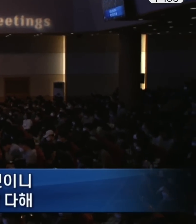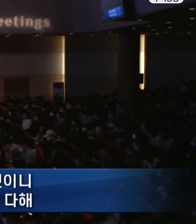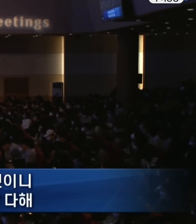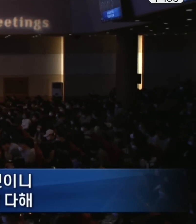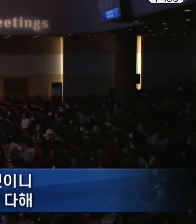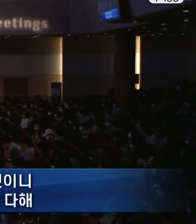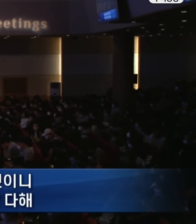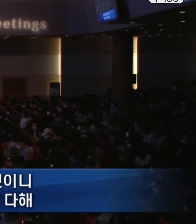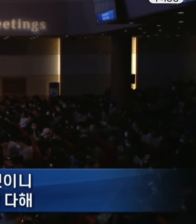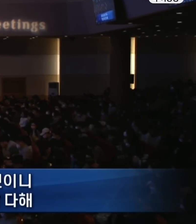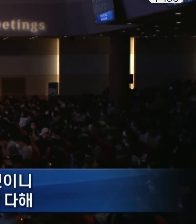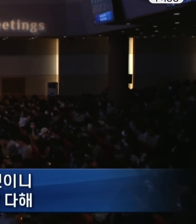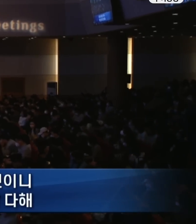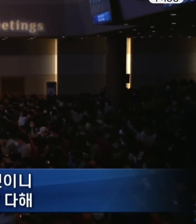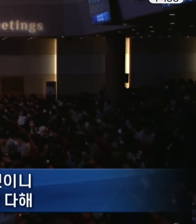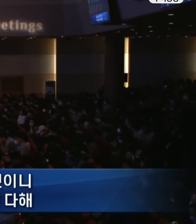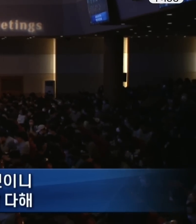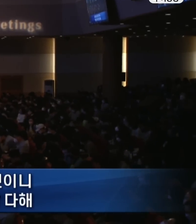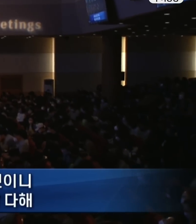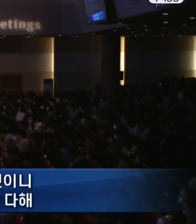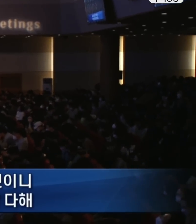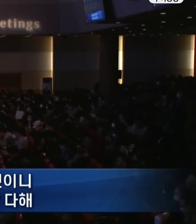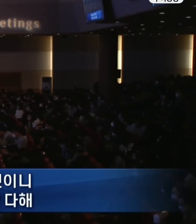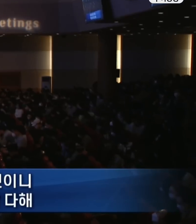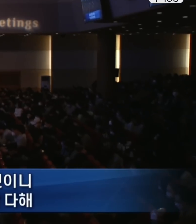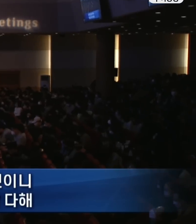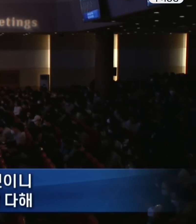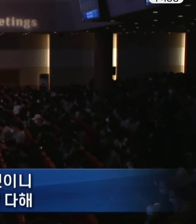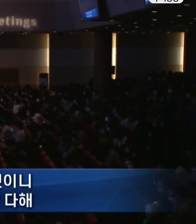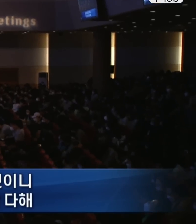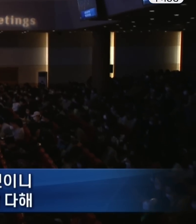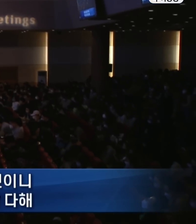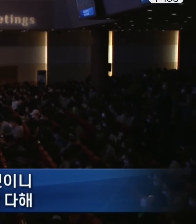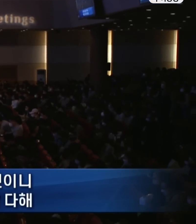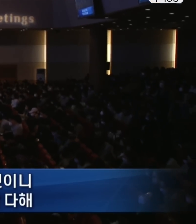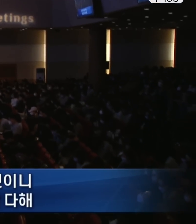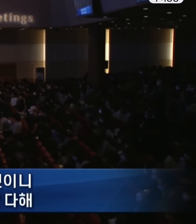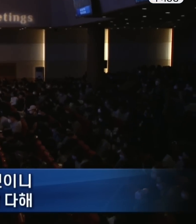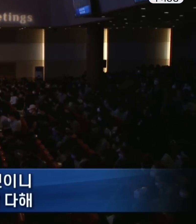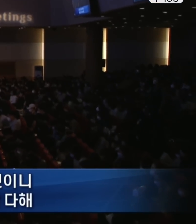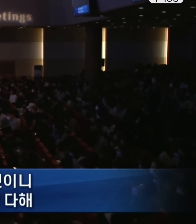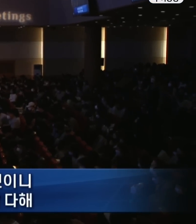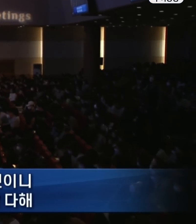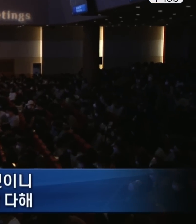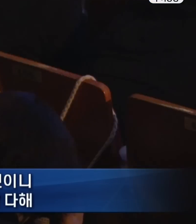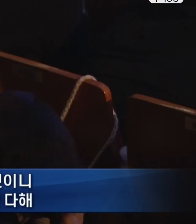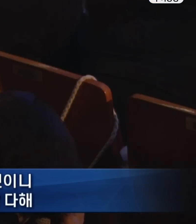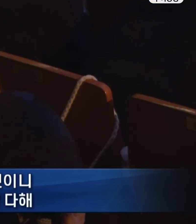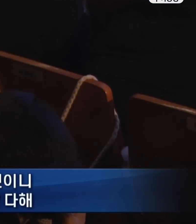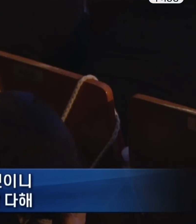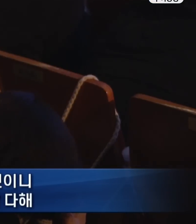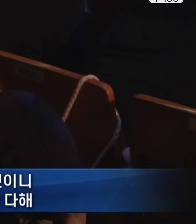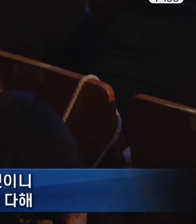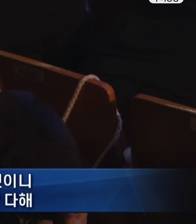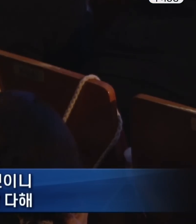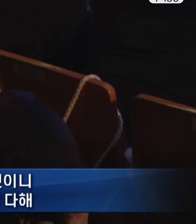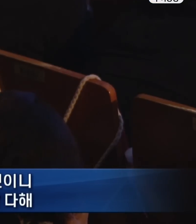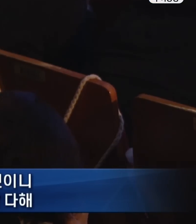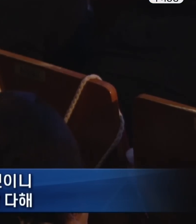않도록 도와주시고, 이 세상에 가서 세상의 방식으로 문제를 해결하려고 하지 않게